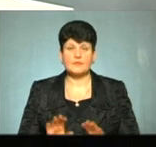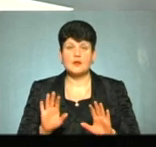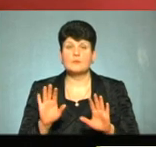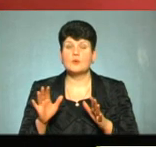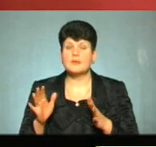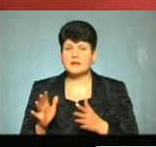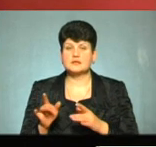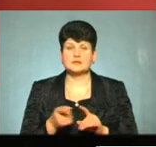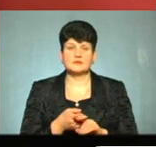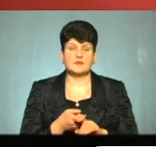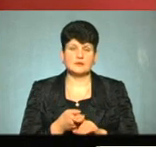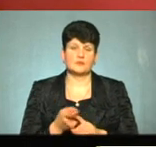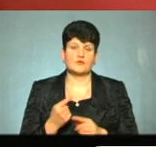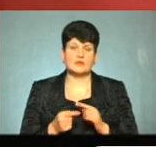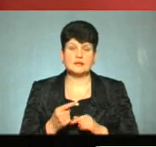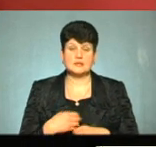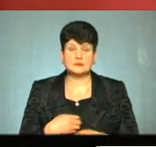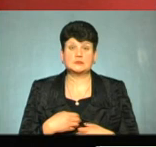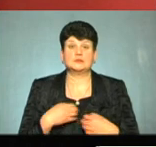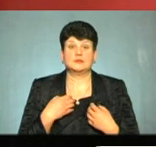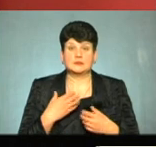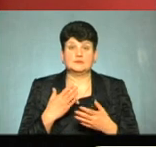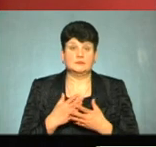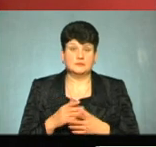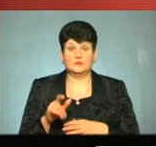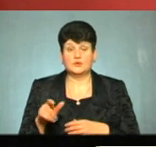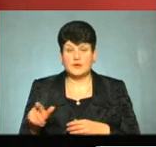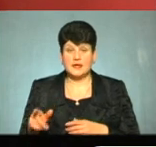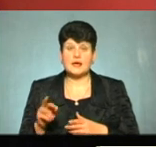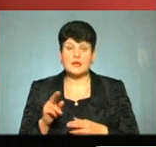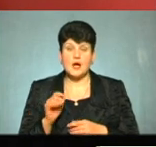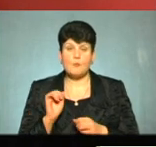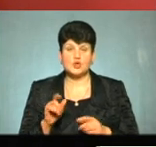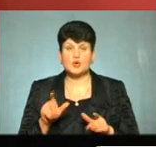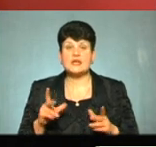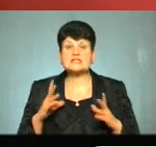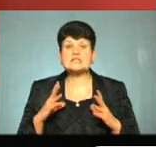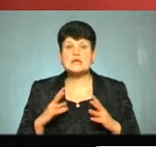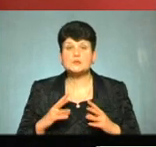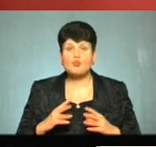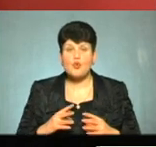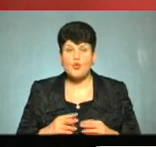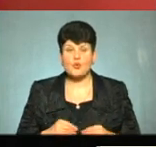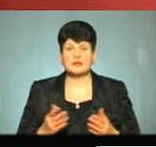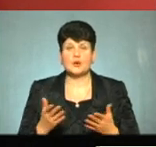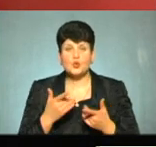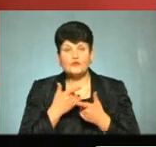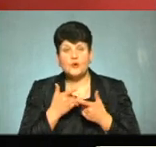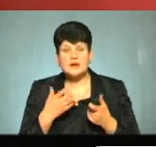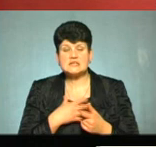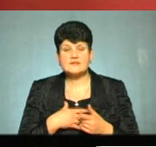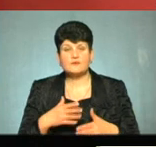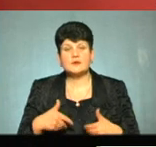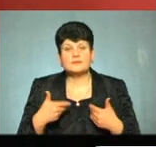Стосовно моментів, знову ж таки, повертаємося до паніки, яка серед населення, яким чином можна людей заспокоїти, яку інформацію